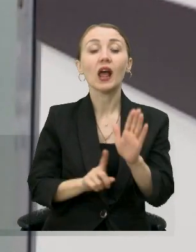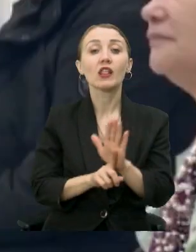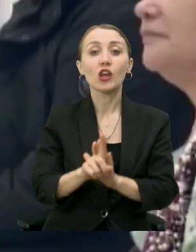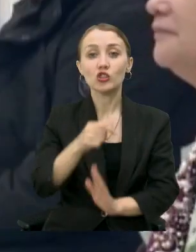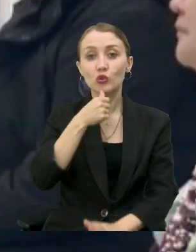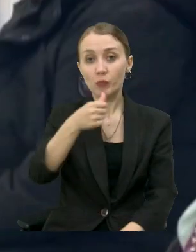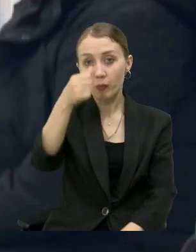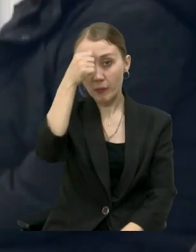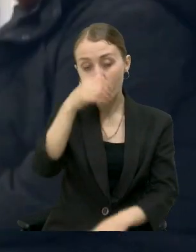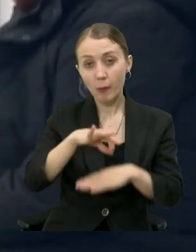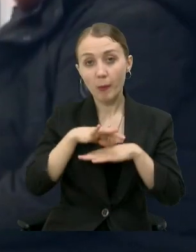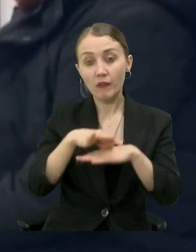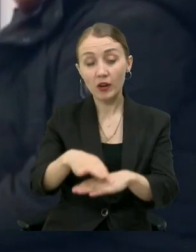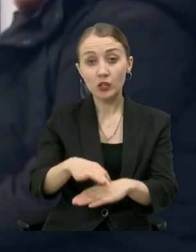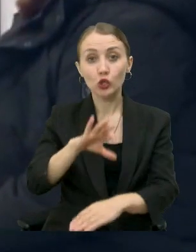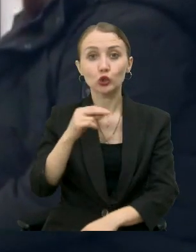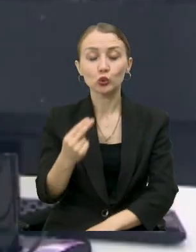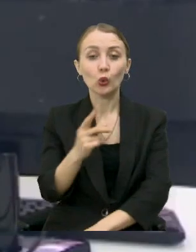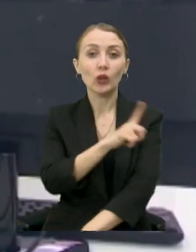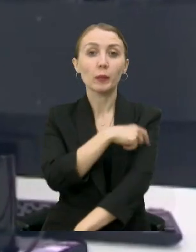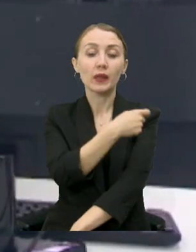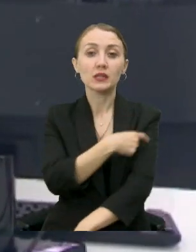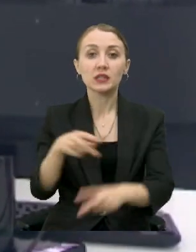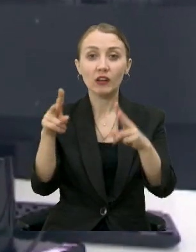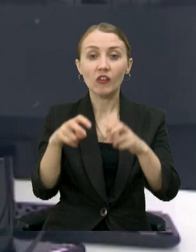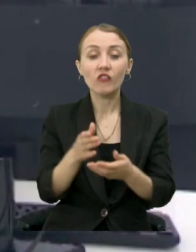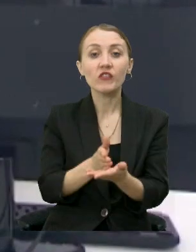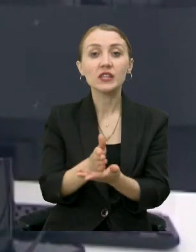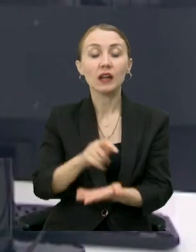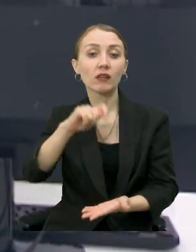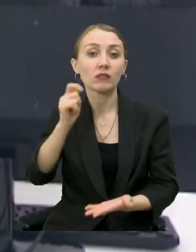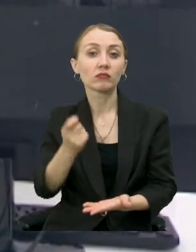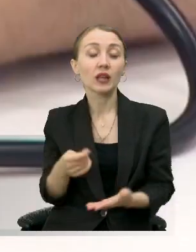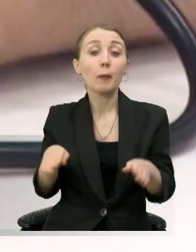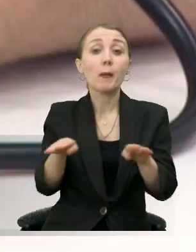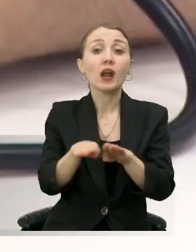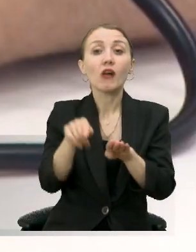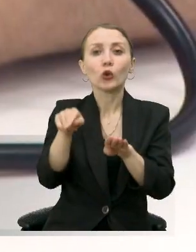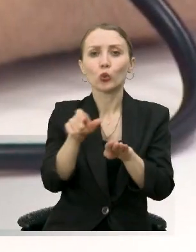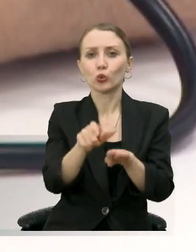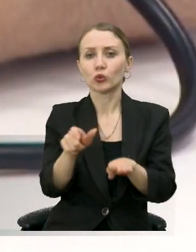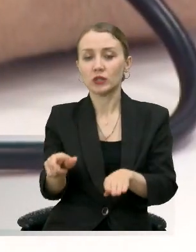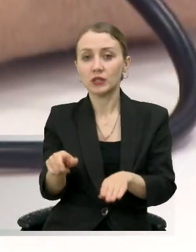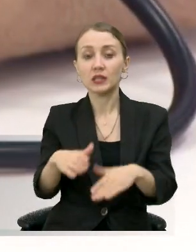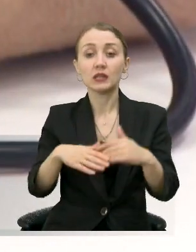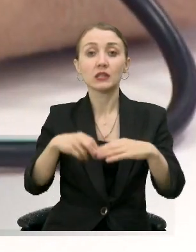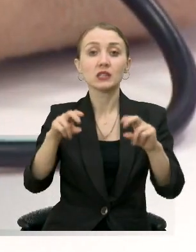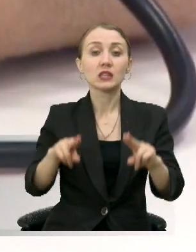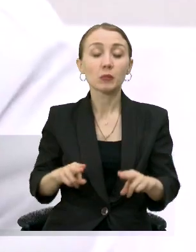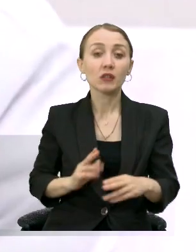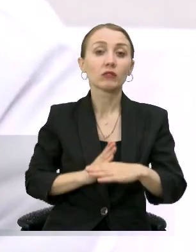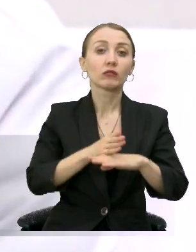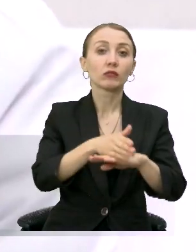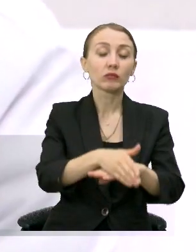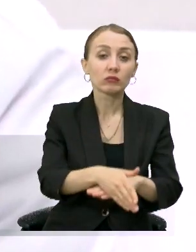целью проведения комплексного социально-медицинского обследования ветеранов войны и приравненных к ним граждан. Специалисты выезжают и